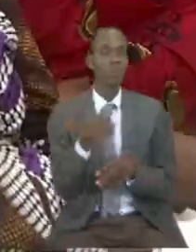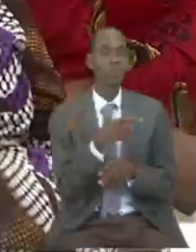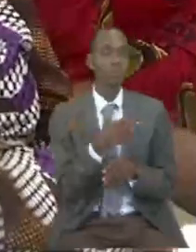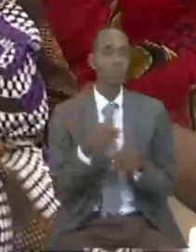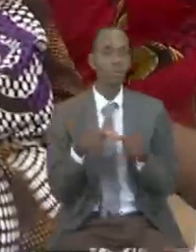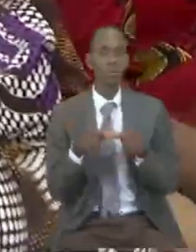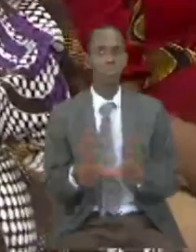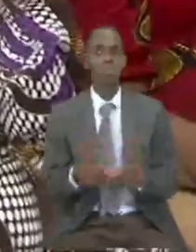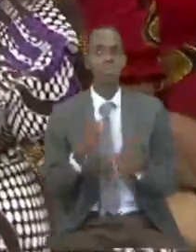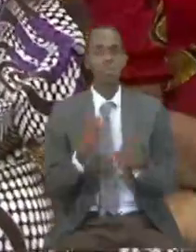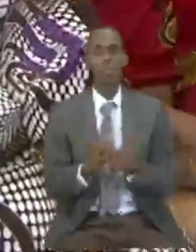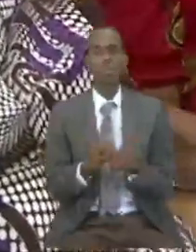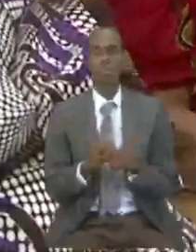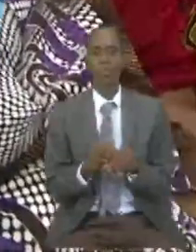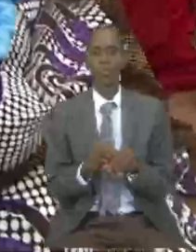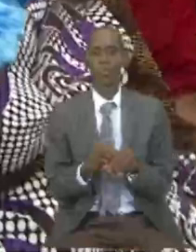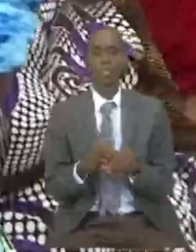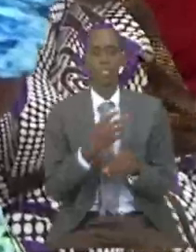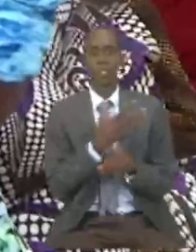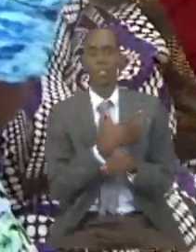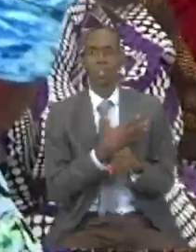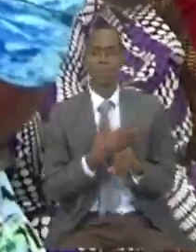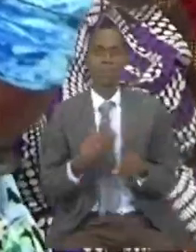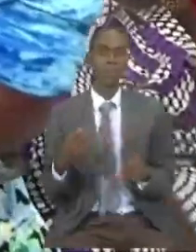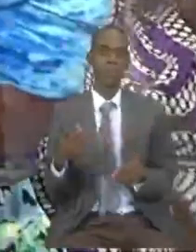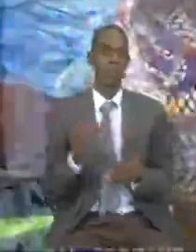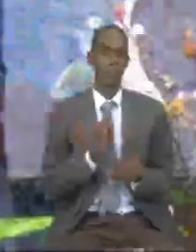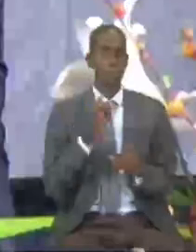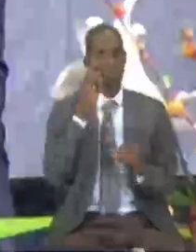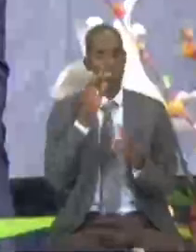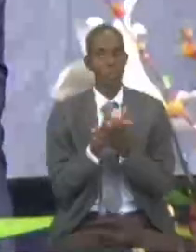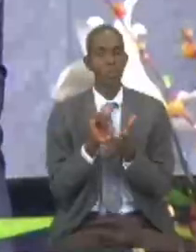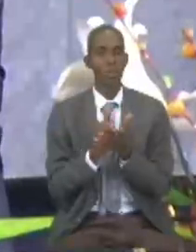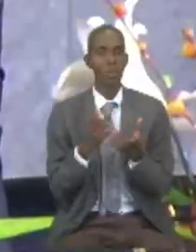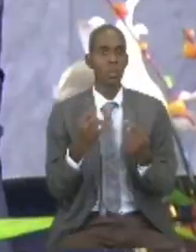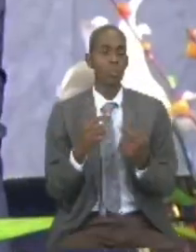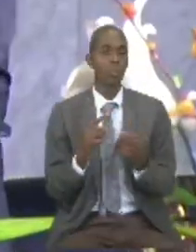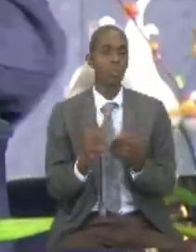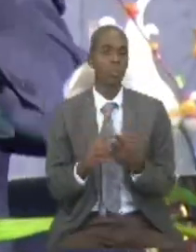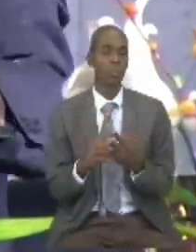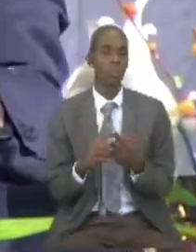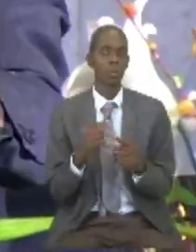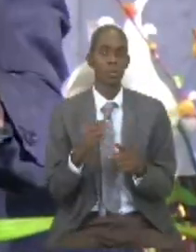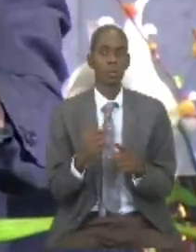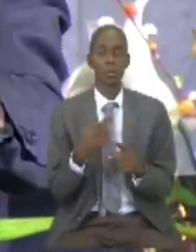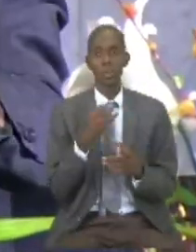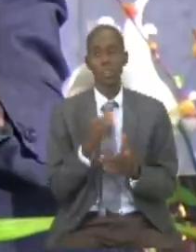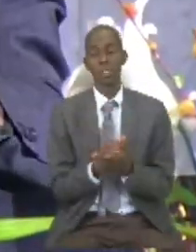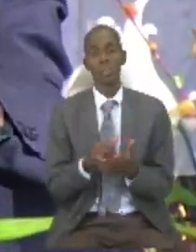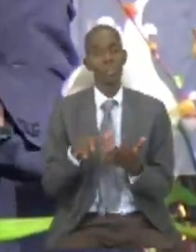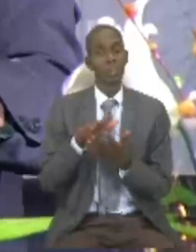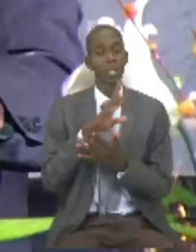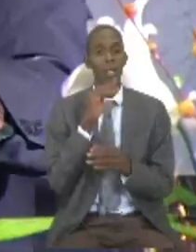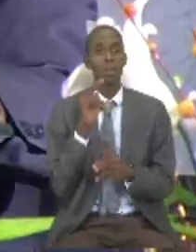et demeurent dans la parole de Dieu. Et la parole de Dieu demeure en eux et ils vivent selon la parole de Dieu. C'est-à-dire que ce sont les